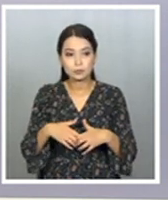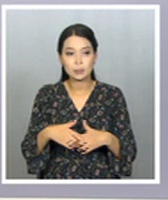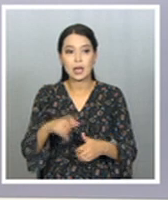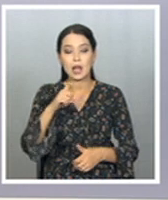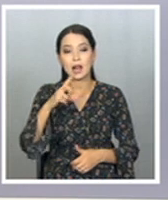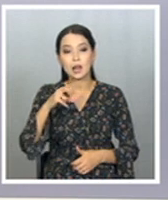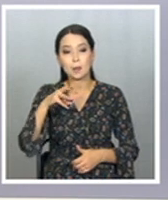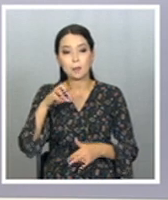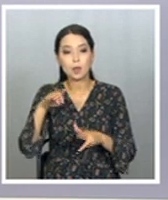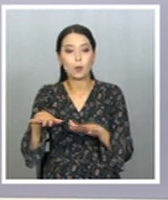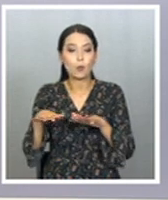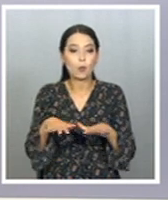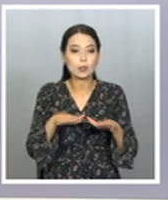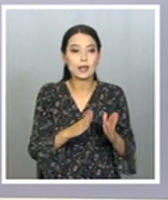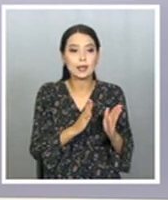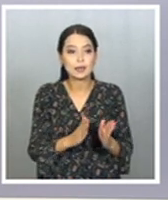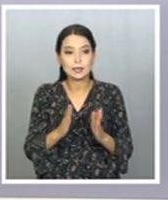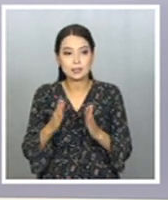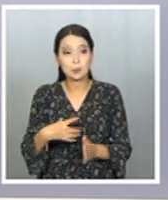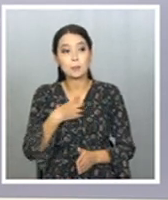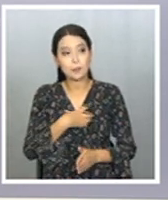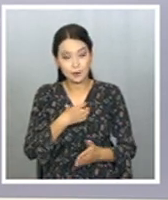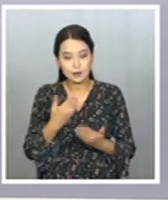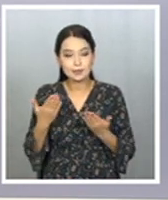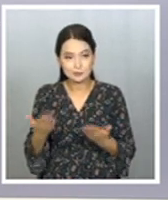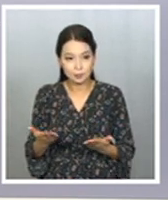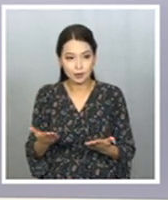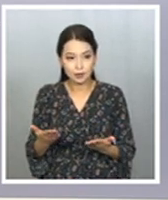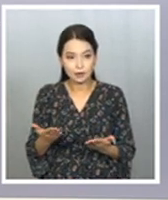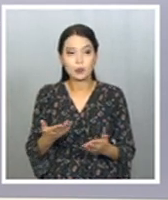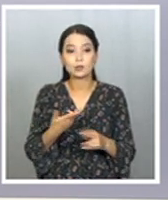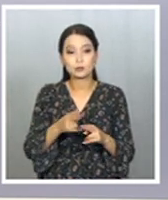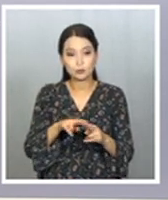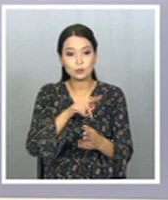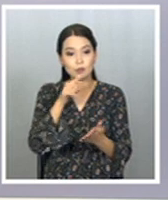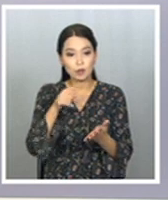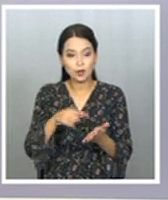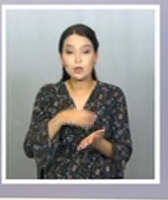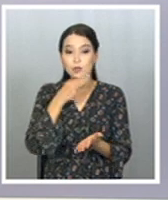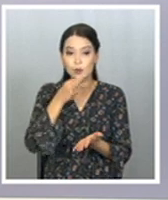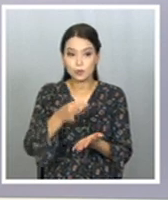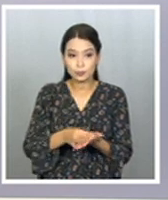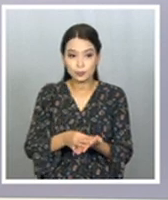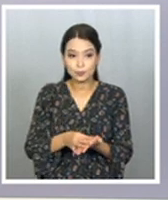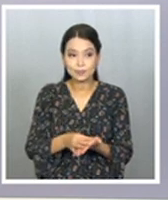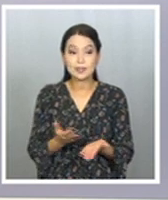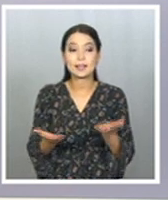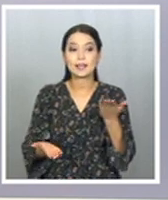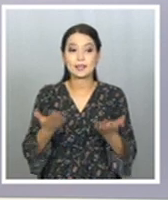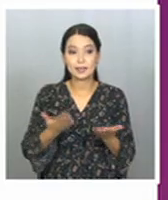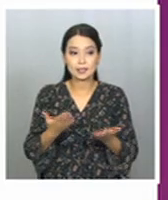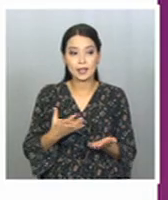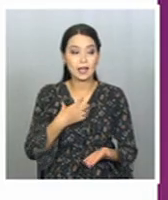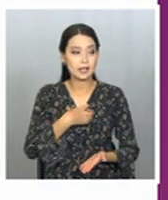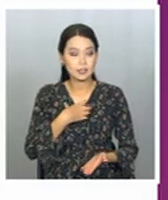элементтердің орналасу реттілігі маңызды ма деген сұраққа жауап іздейміз. Егер маңызды